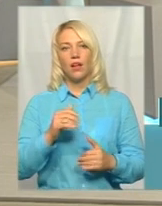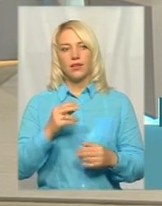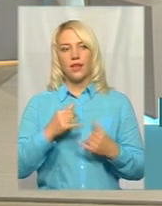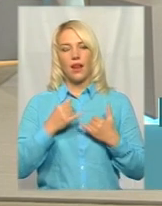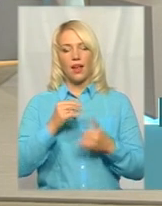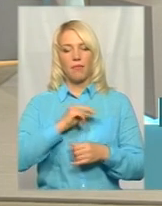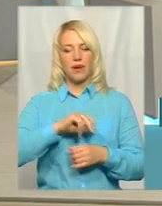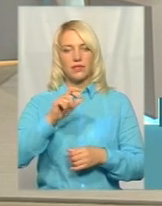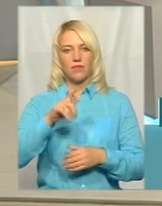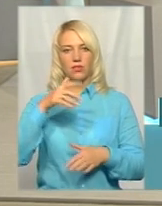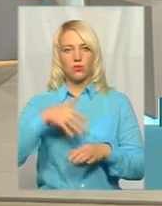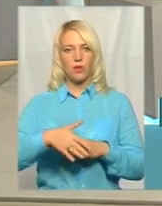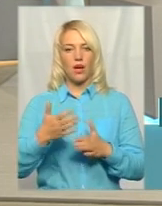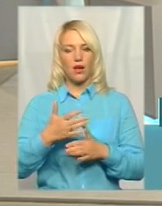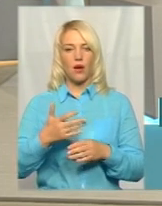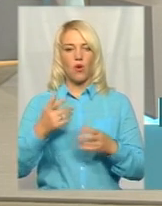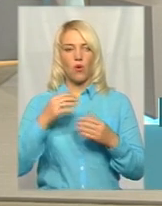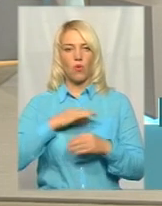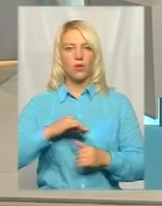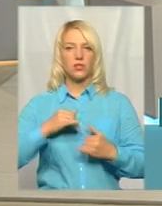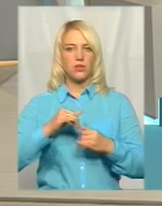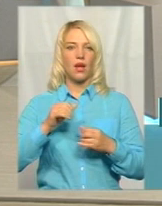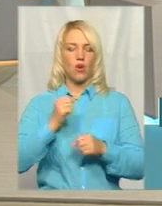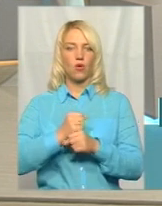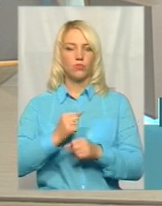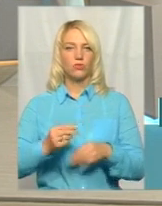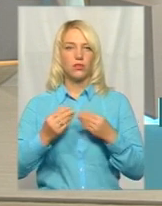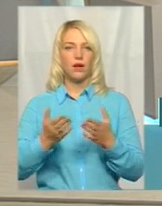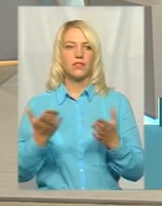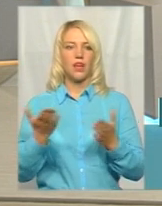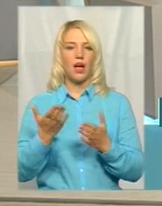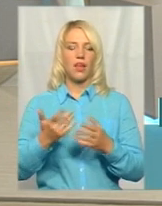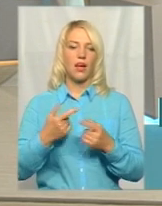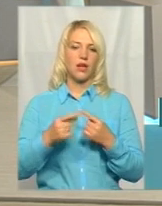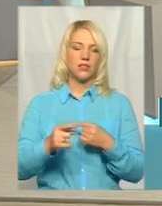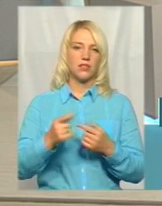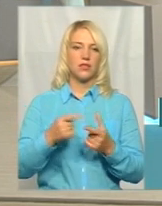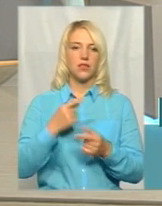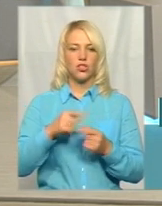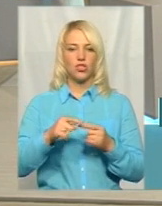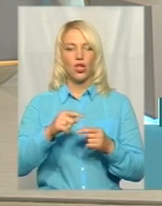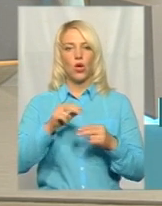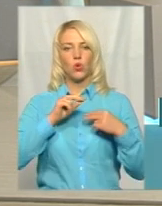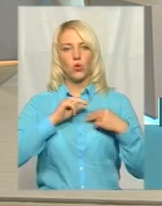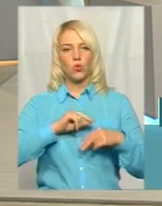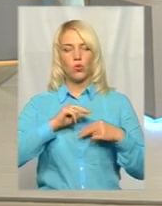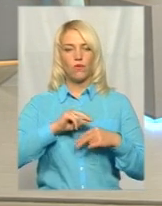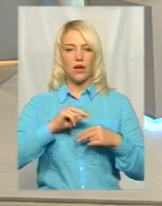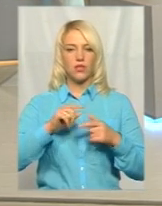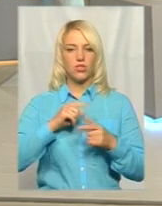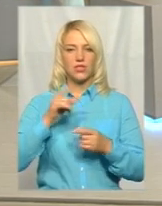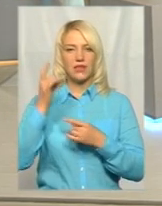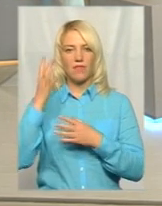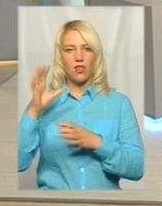працівника, зрозуміло, яка користь для роботодавця, а для працівника, от яка різниця, трудова чи цивільно-правова угода?